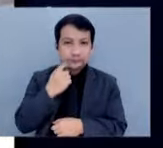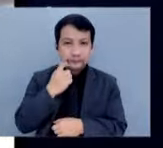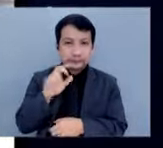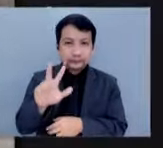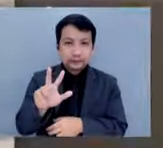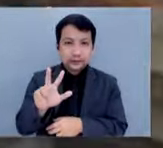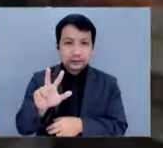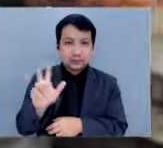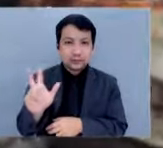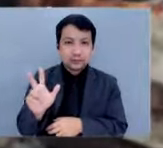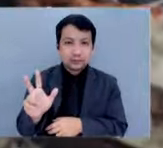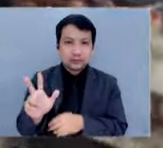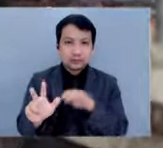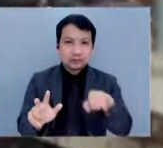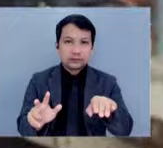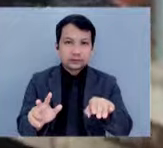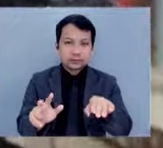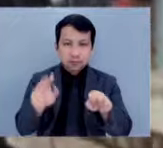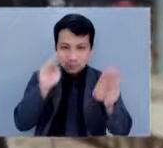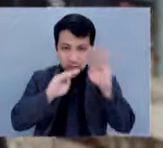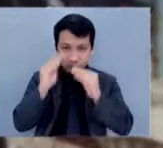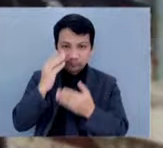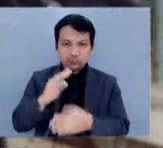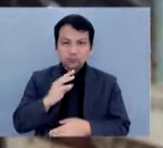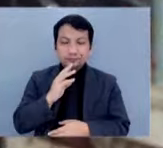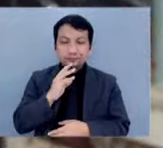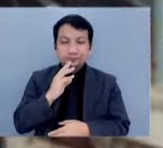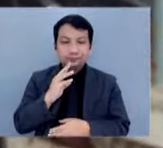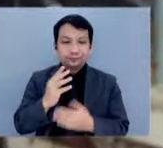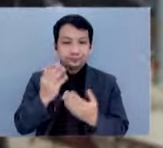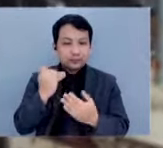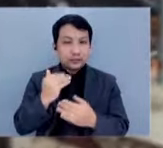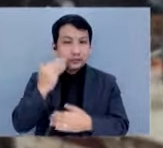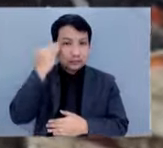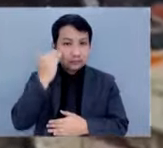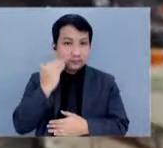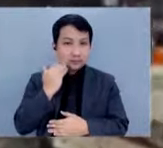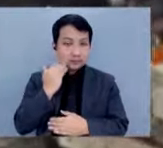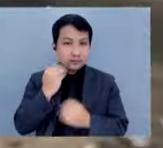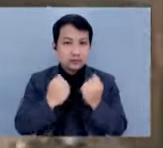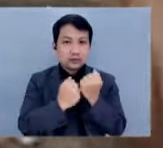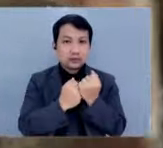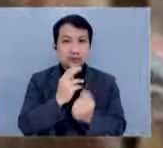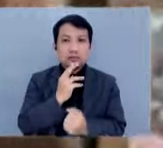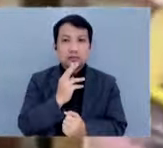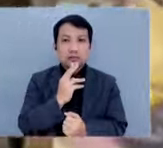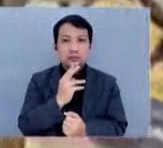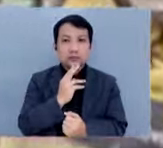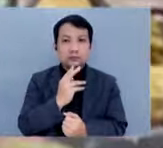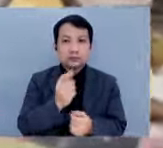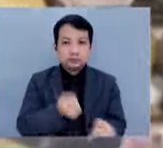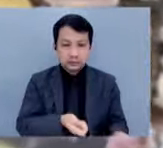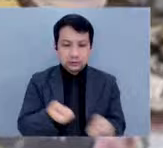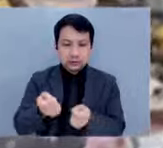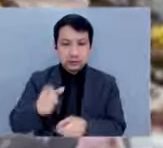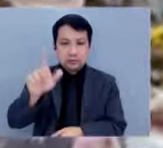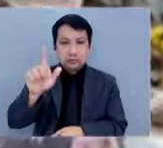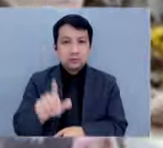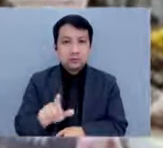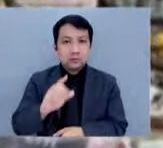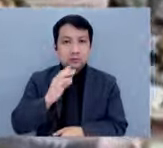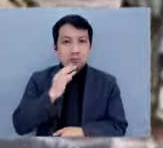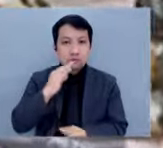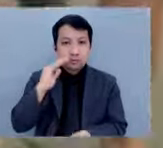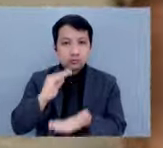3:30 ng hapon. Nang problema sa tubig ang mga bumbero, lalo't kulang sa supply ang mga water hydrant dahil sa bumababang level ng tubig sa mga dam